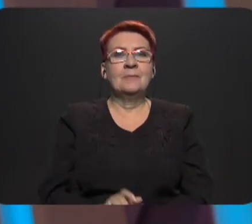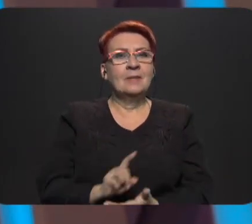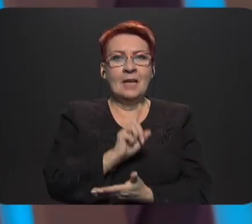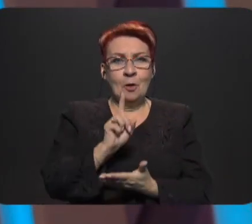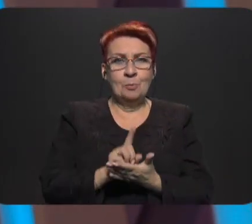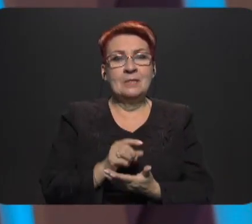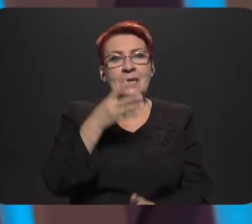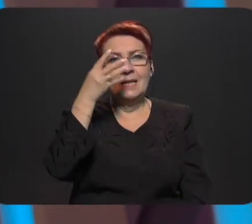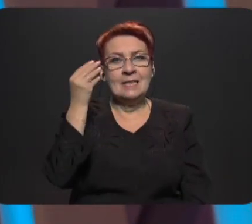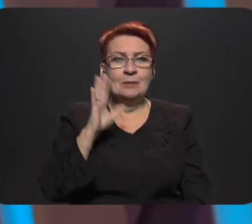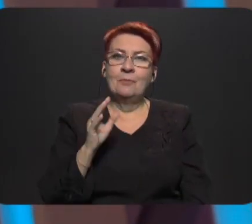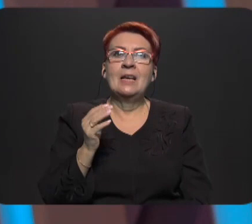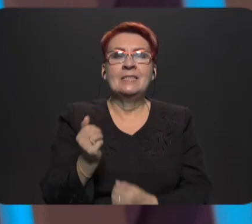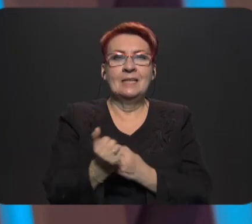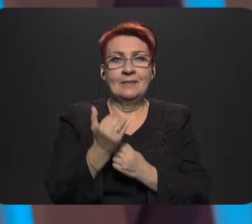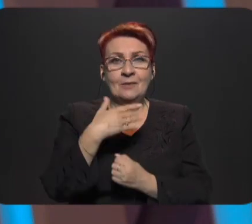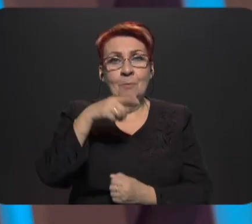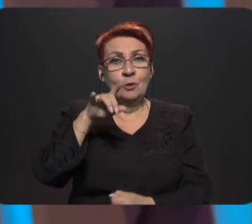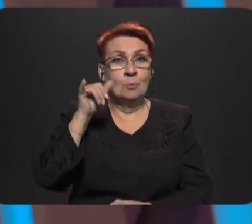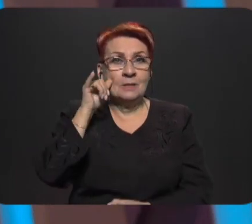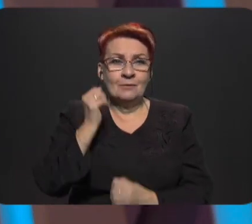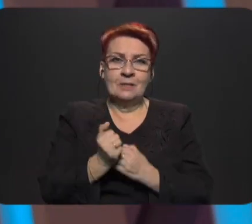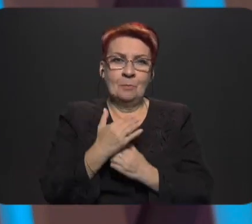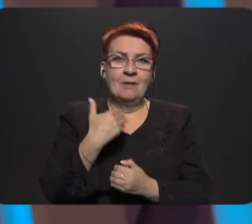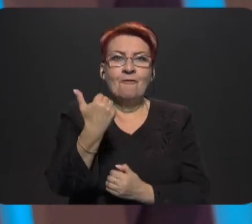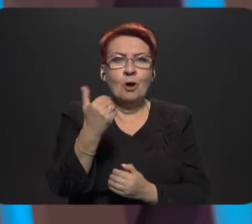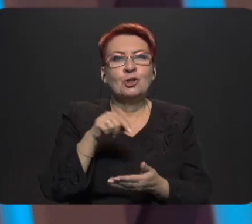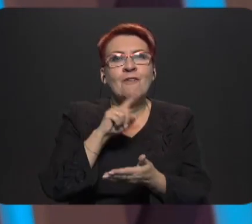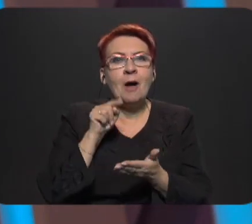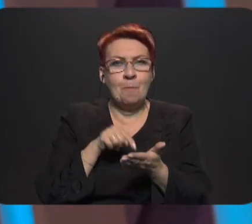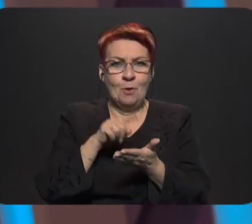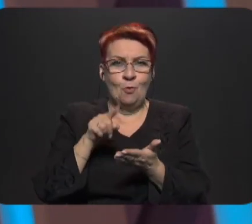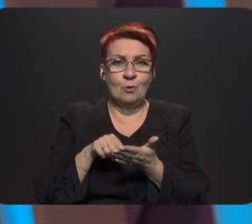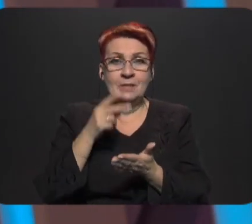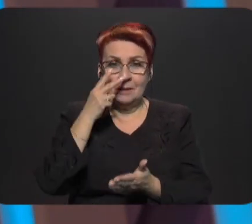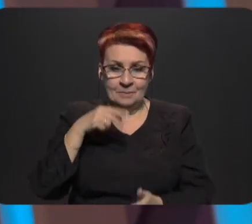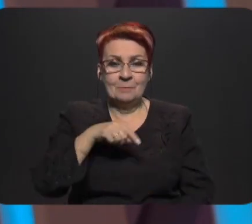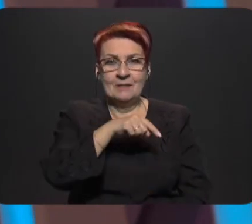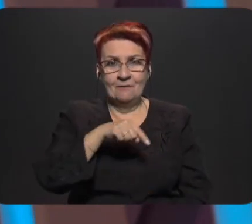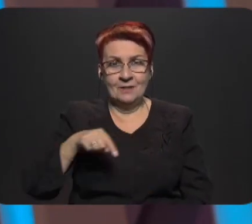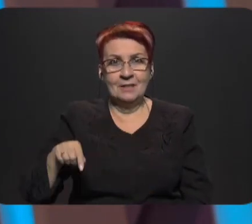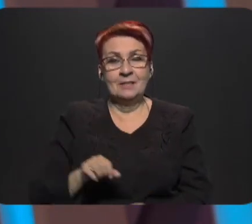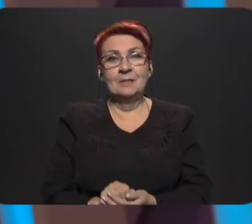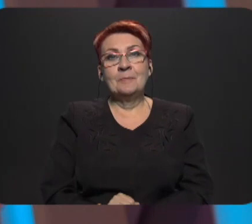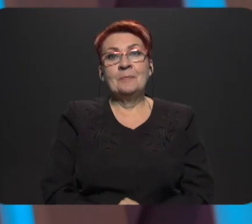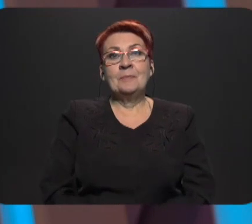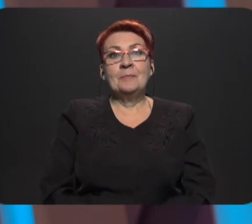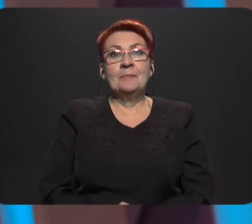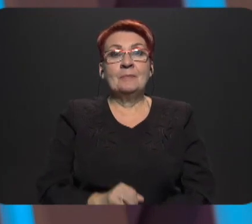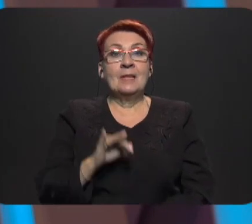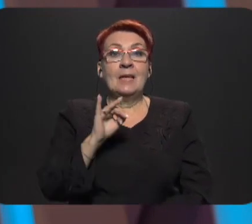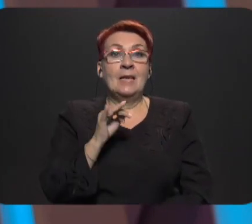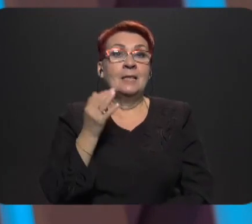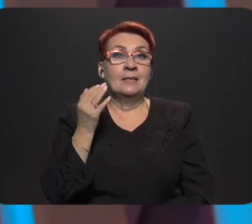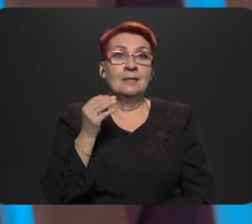не забывайте присылать ваши вопросы по телефону, который прямо сейчас появился внизу ваших экранов. А также помните, что с прошлого понедельника формат нашей